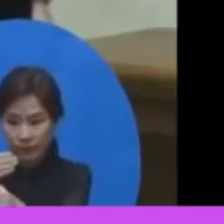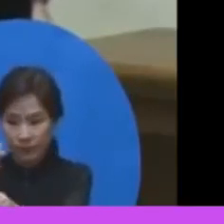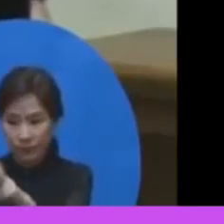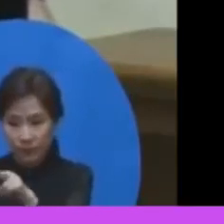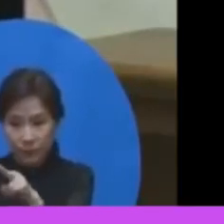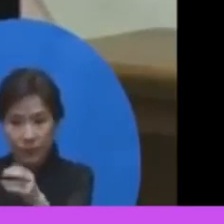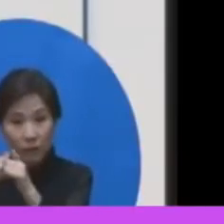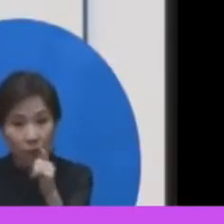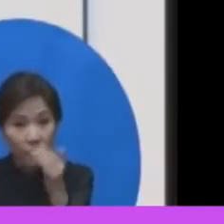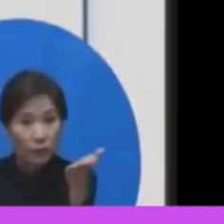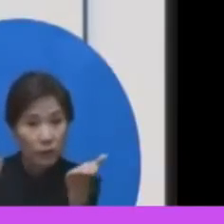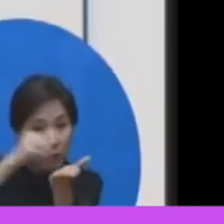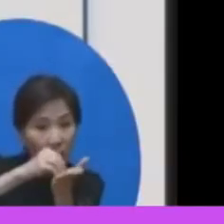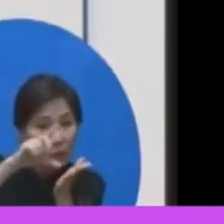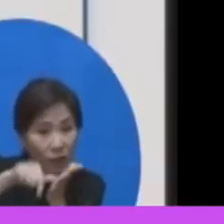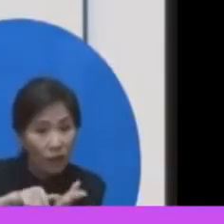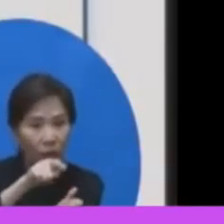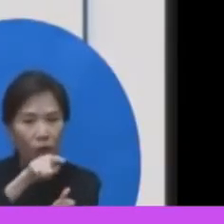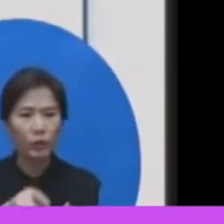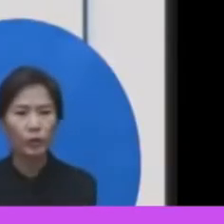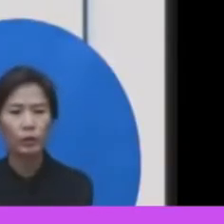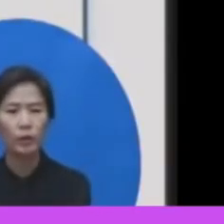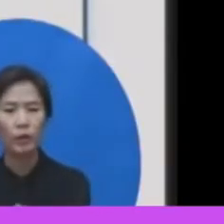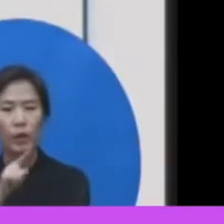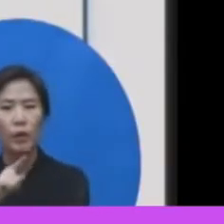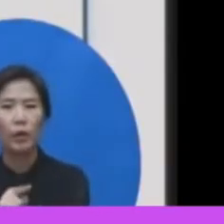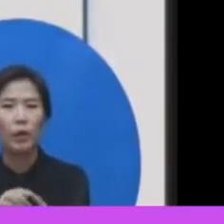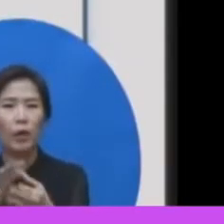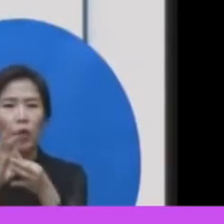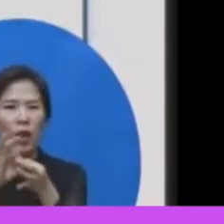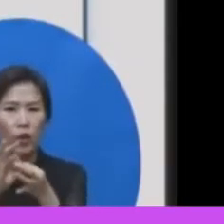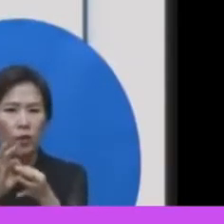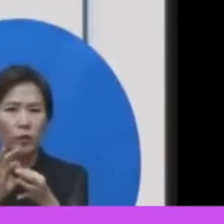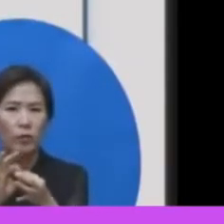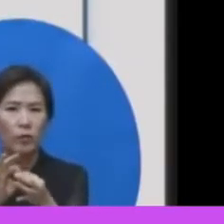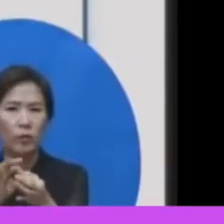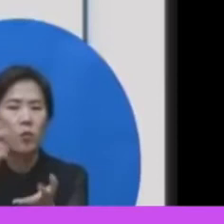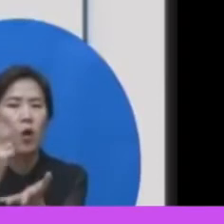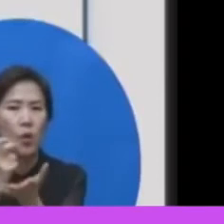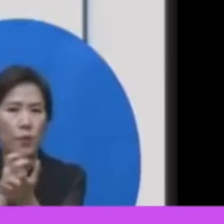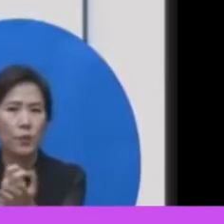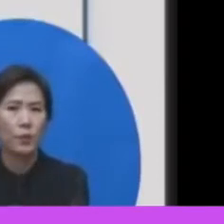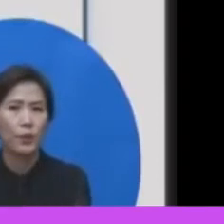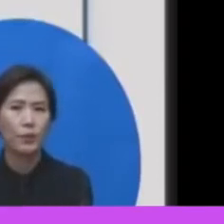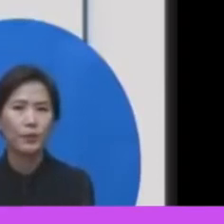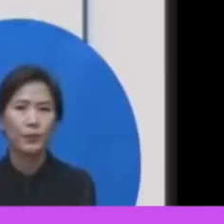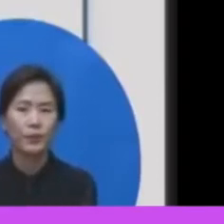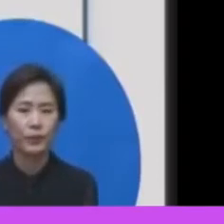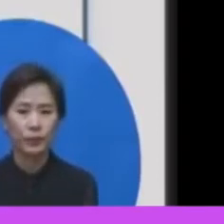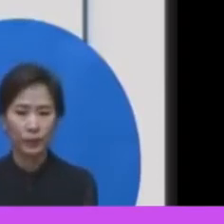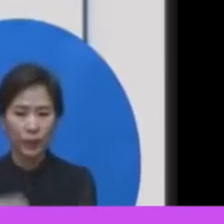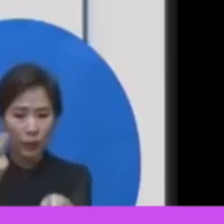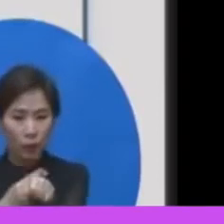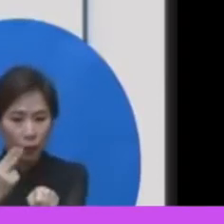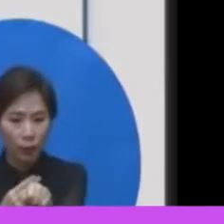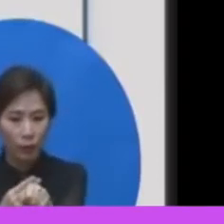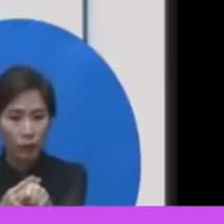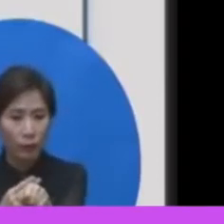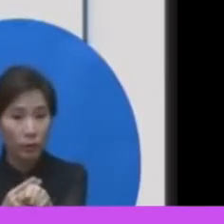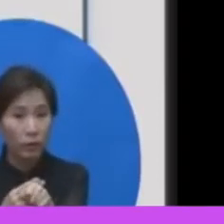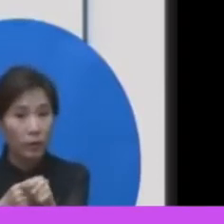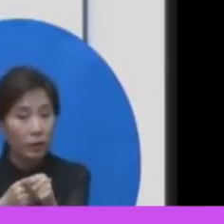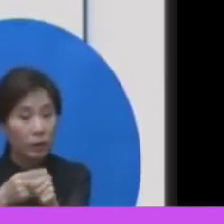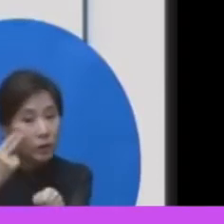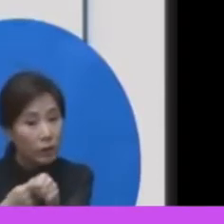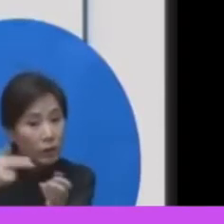아니한다라고 간주 규정을 두고 있고 특히 이제 교원 노조법에서는 노조법과 달리 교원에 대한 정의 규정을